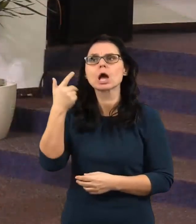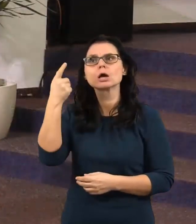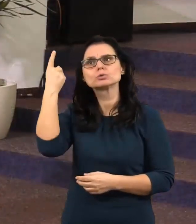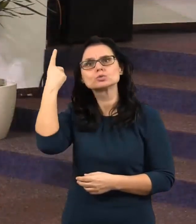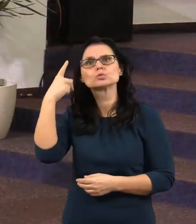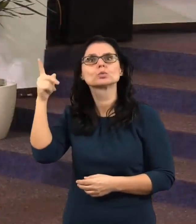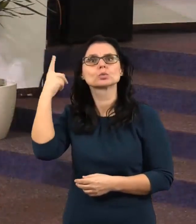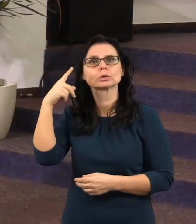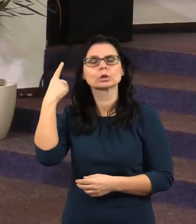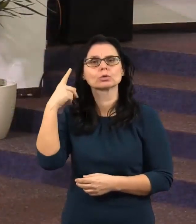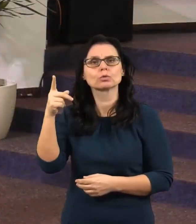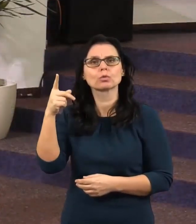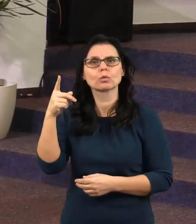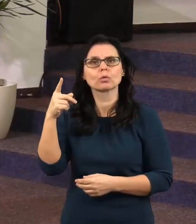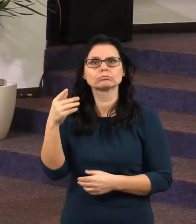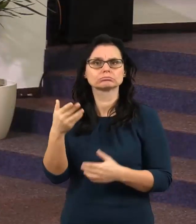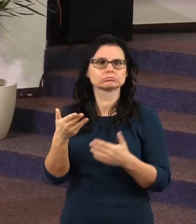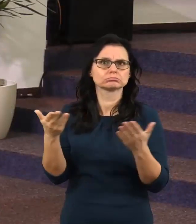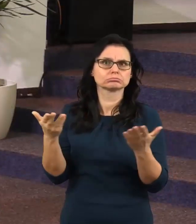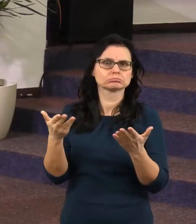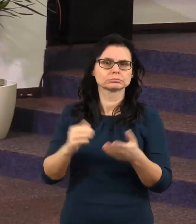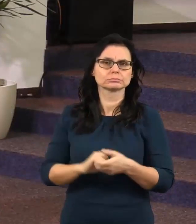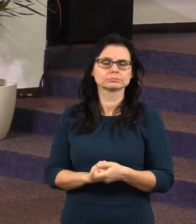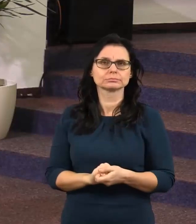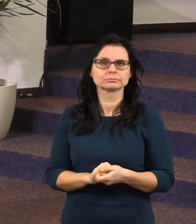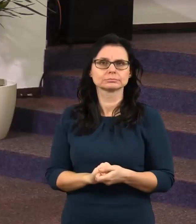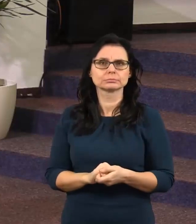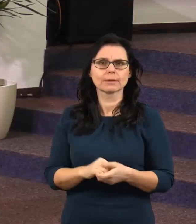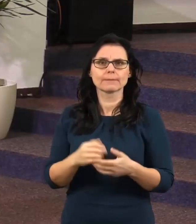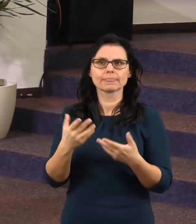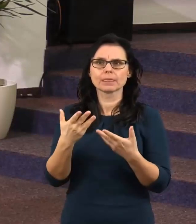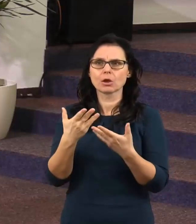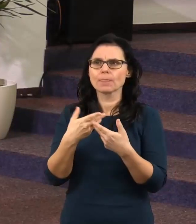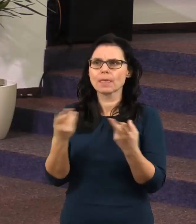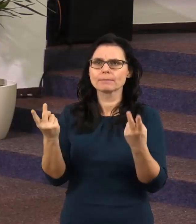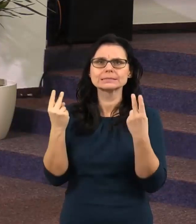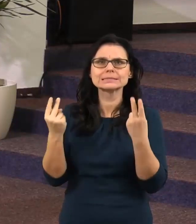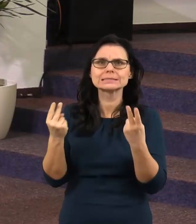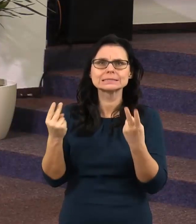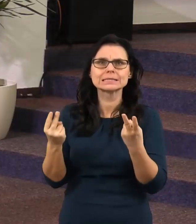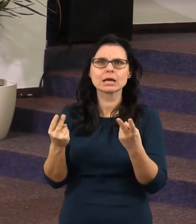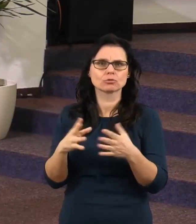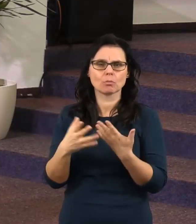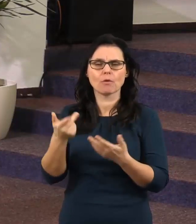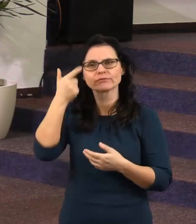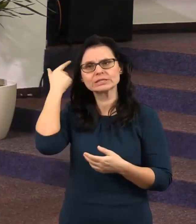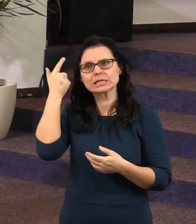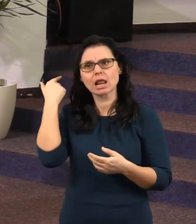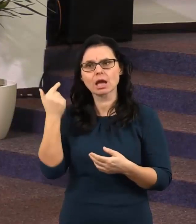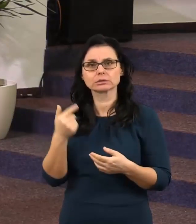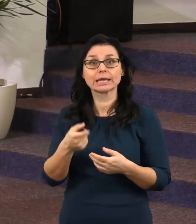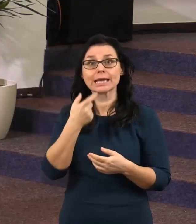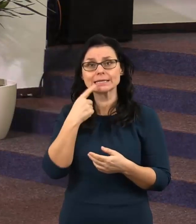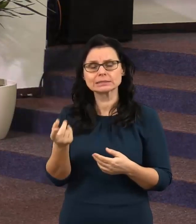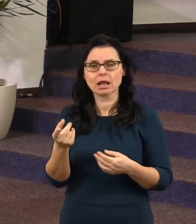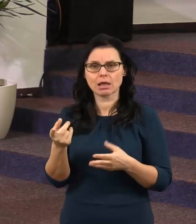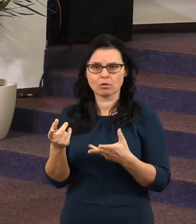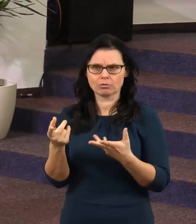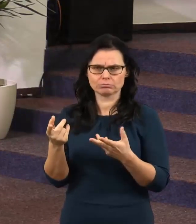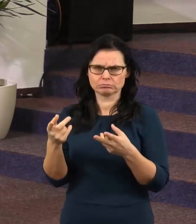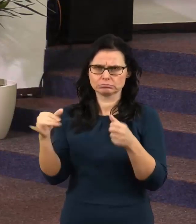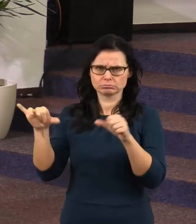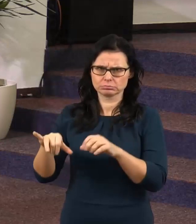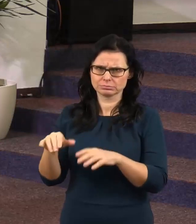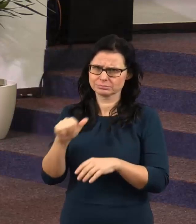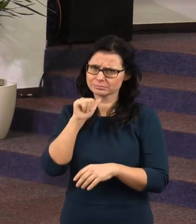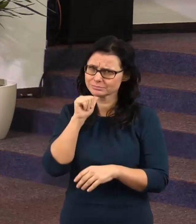nemá cenu anebo toto vzdělání vůbec chtěl znehodnotit ani náhodou.